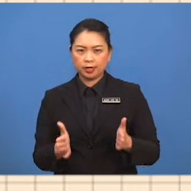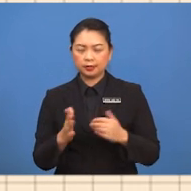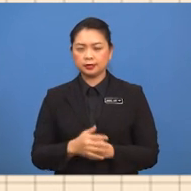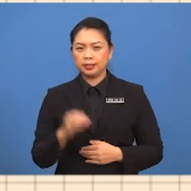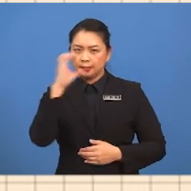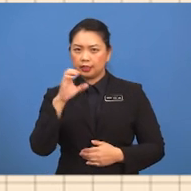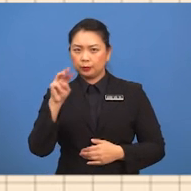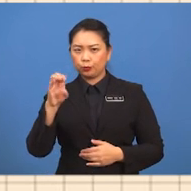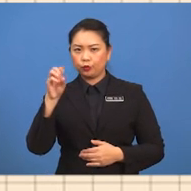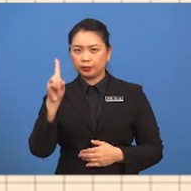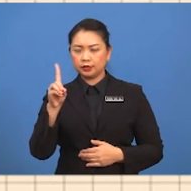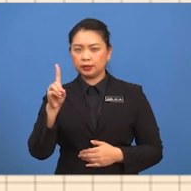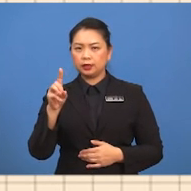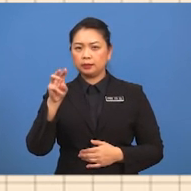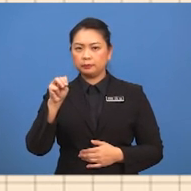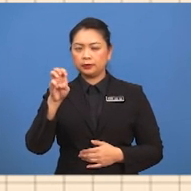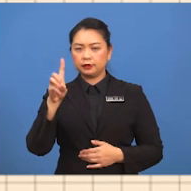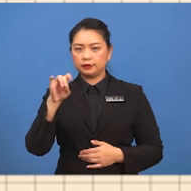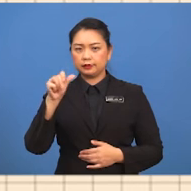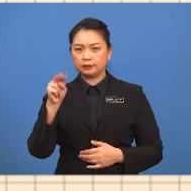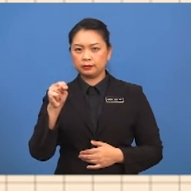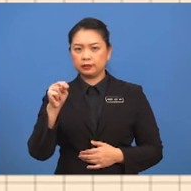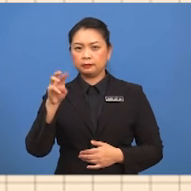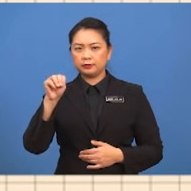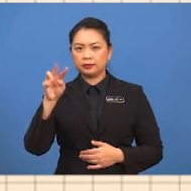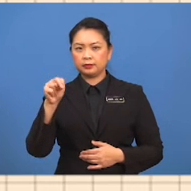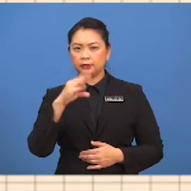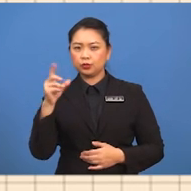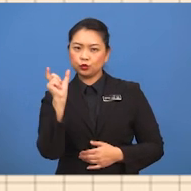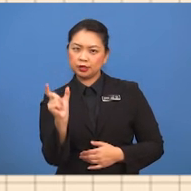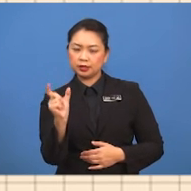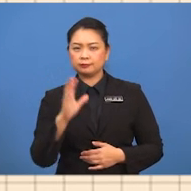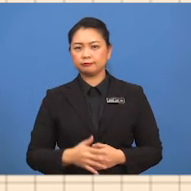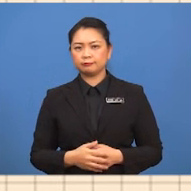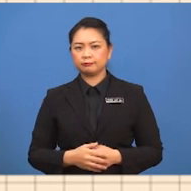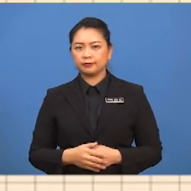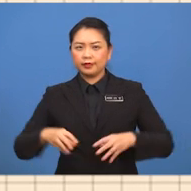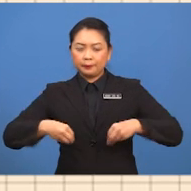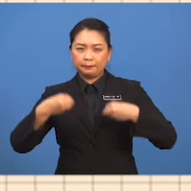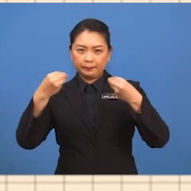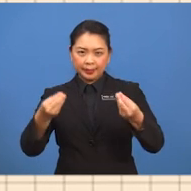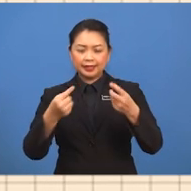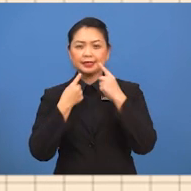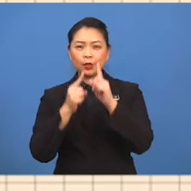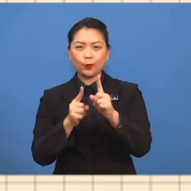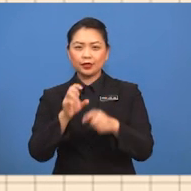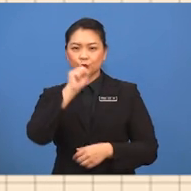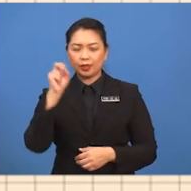orang. Cari mod, median, min dan julat. Bagi menjawab soalan